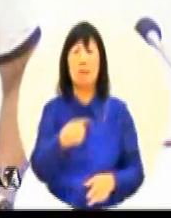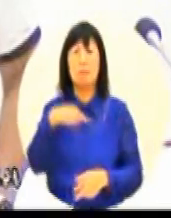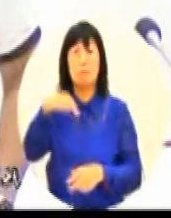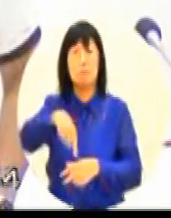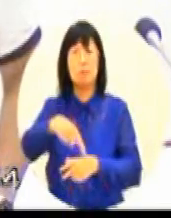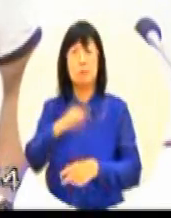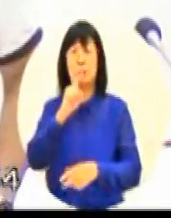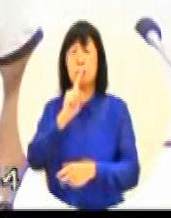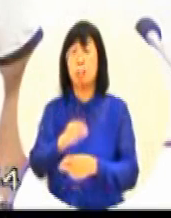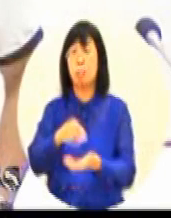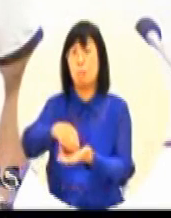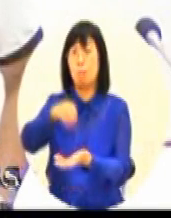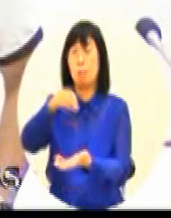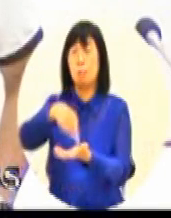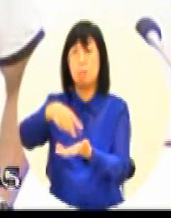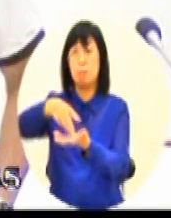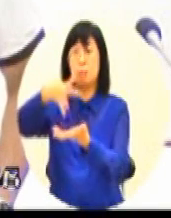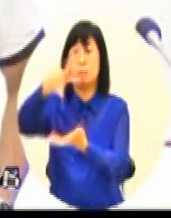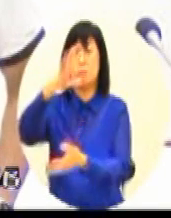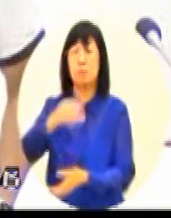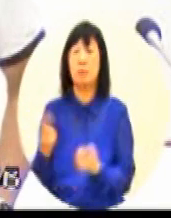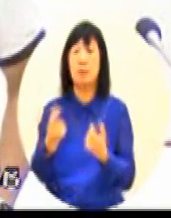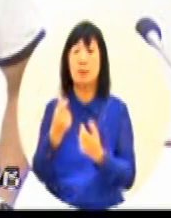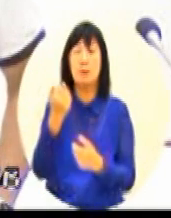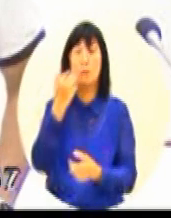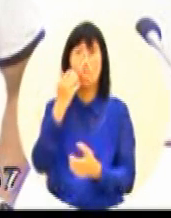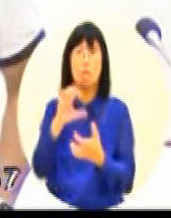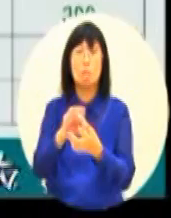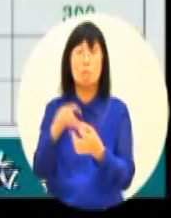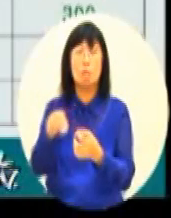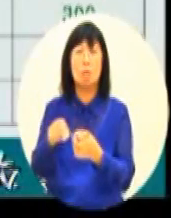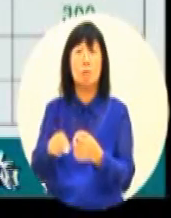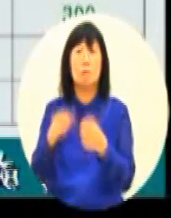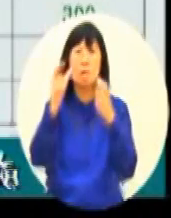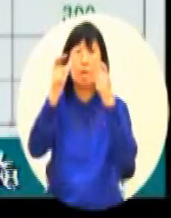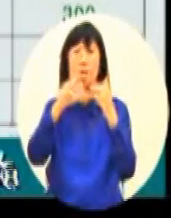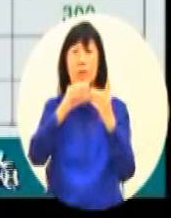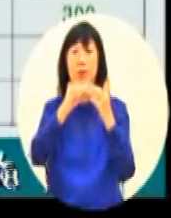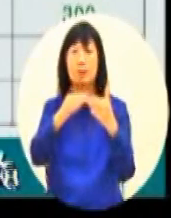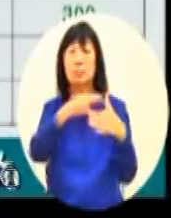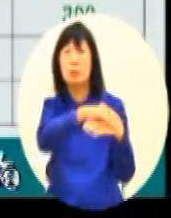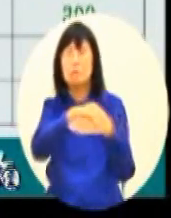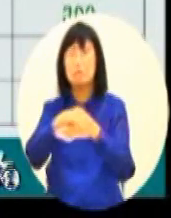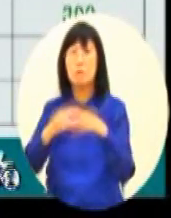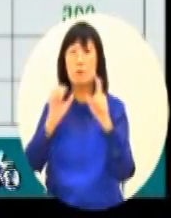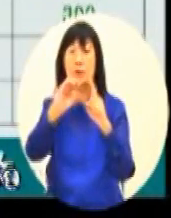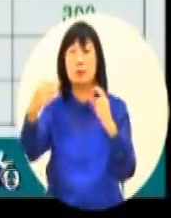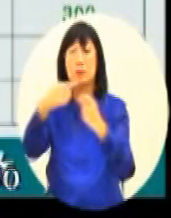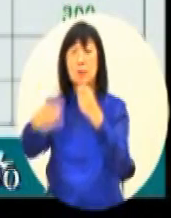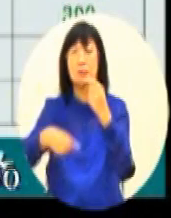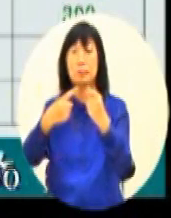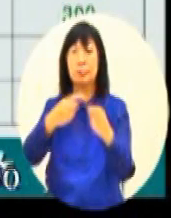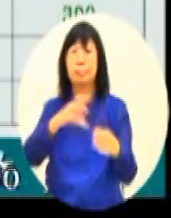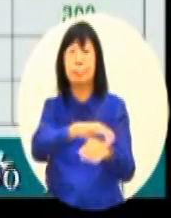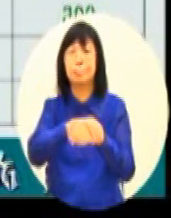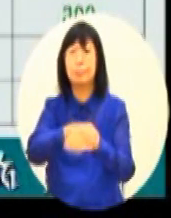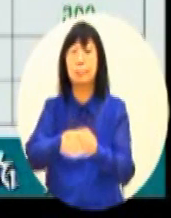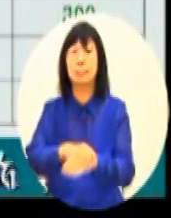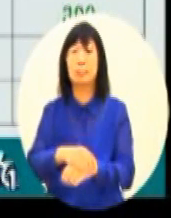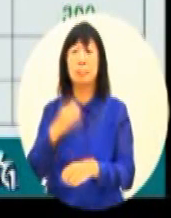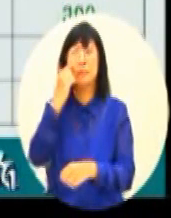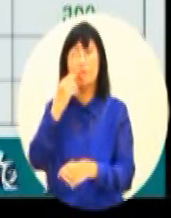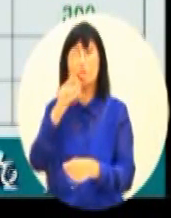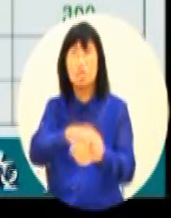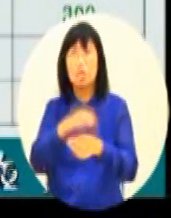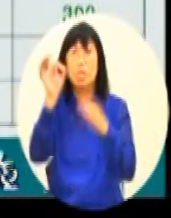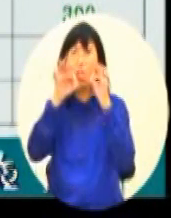次了。你讲咱那100公里，你搁管及事情救灾任务，咱高雄市第一名。动物件数10000几只，猫狗